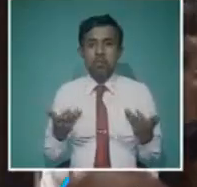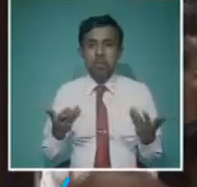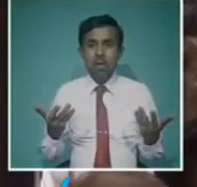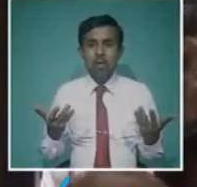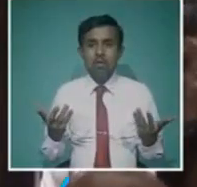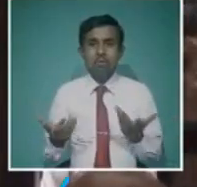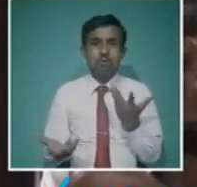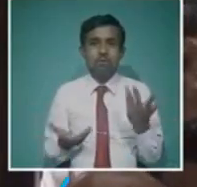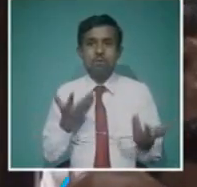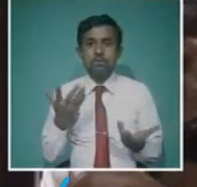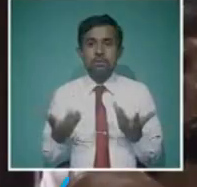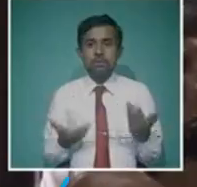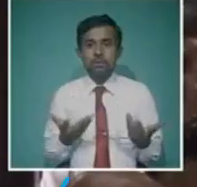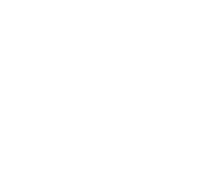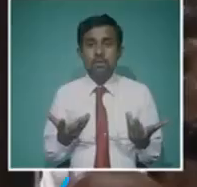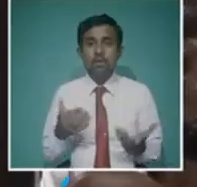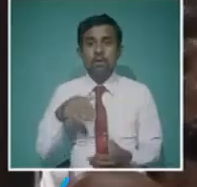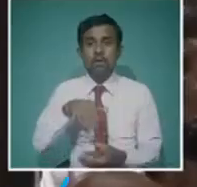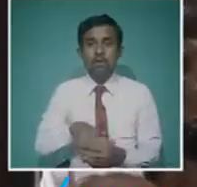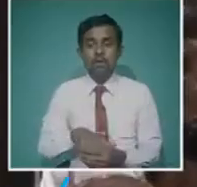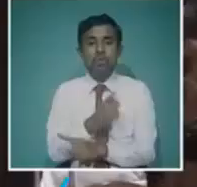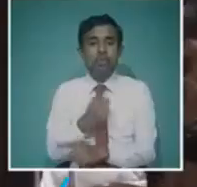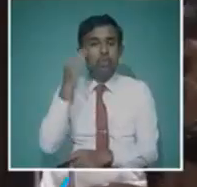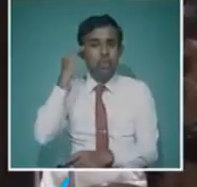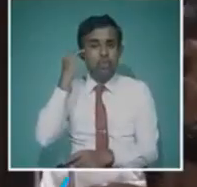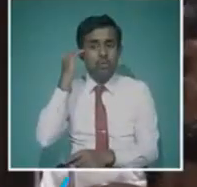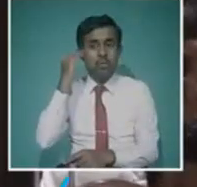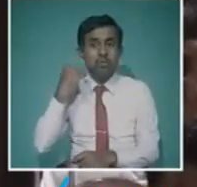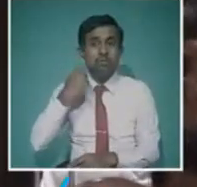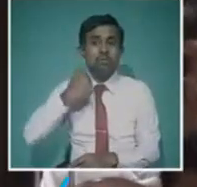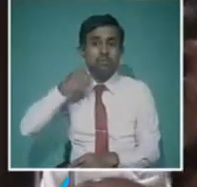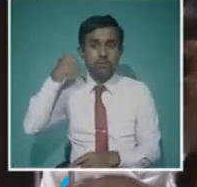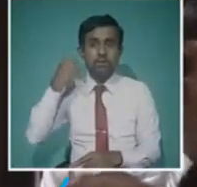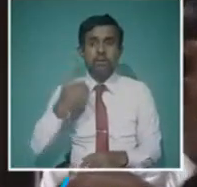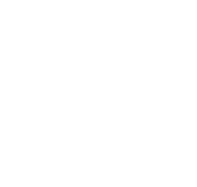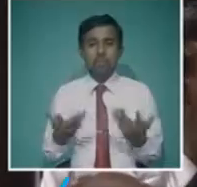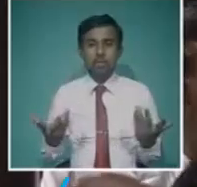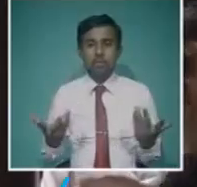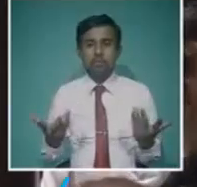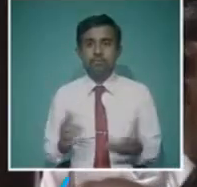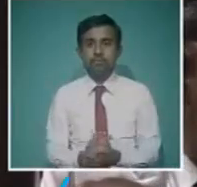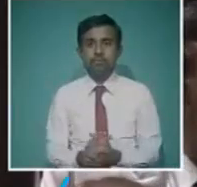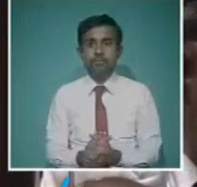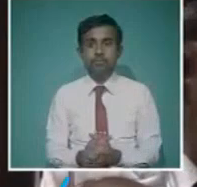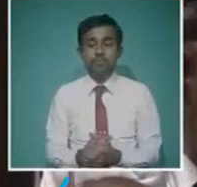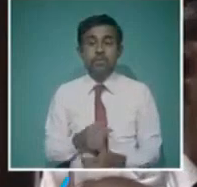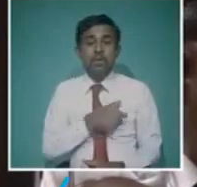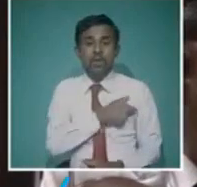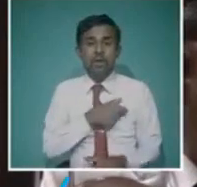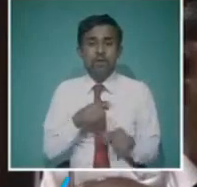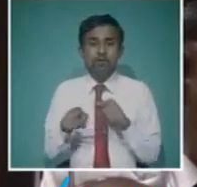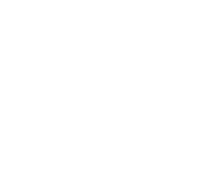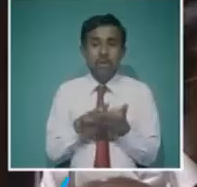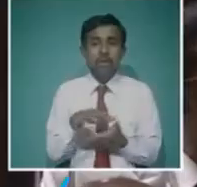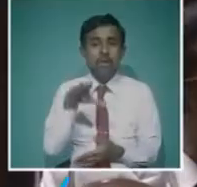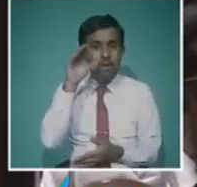ඒ අසරණ වෙච්ච අසරණවිල ඇතුලේ ඒ ගුරුවරිය සියදිවි හානි කරගනී කියලා තමයි අපි නම් විශ්වාස කරේ. අපි එතනදී නායකයෝ විදිහට කියව